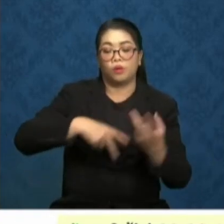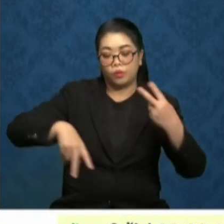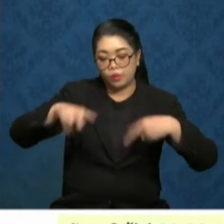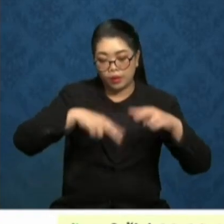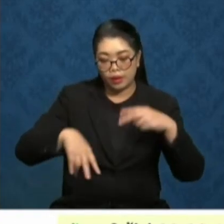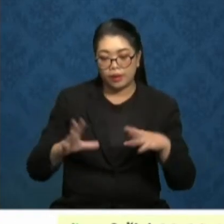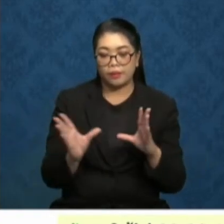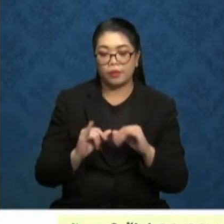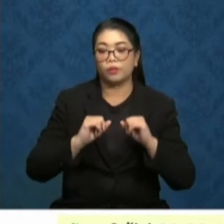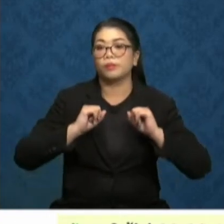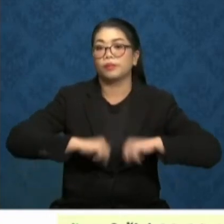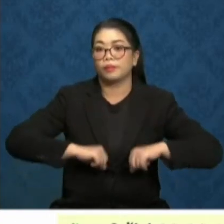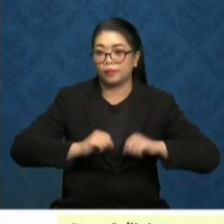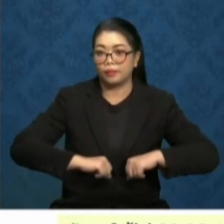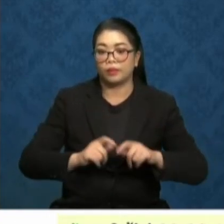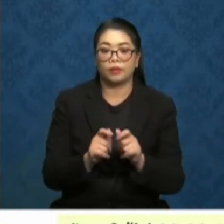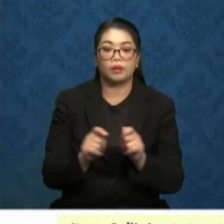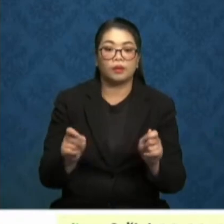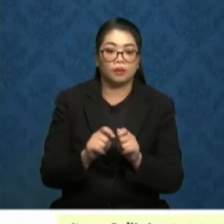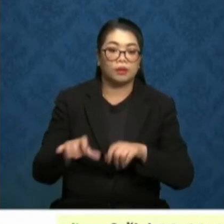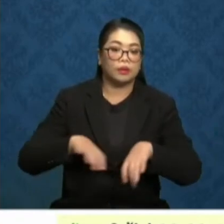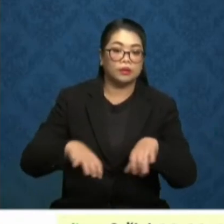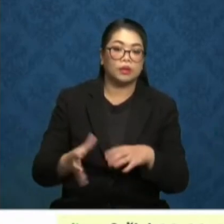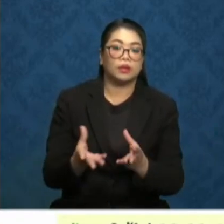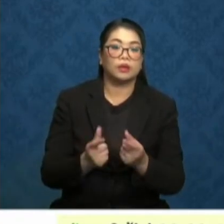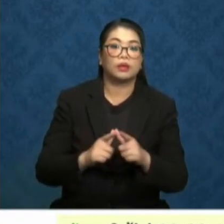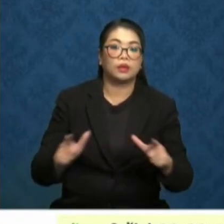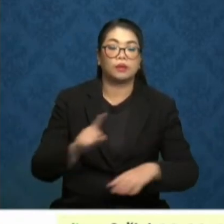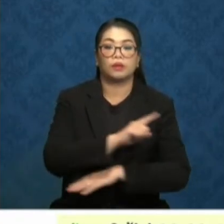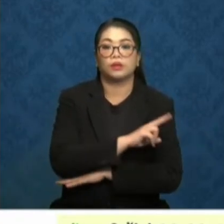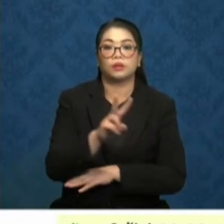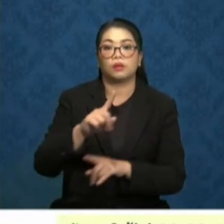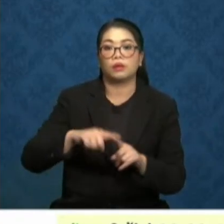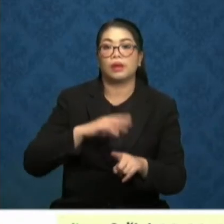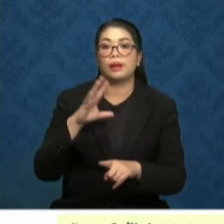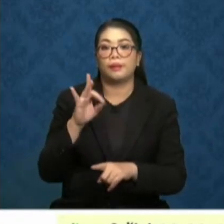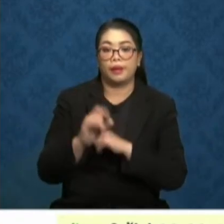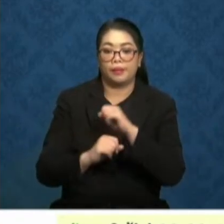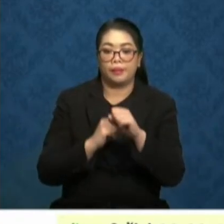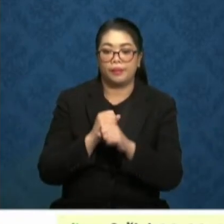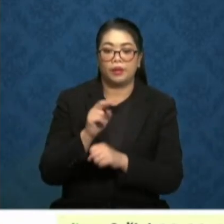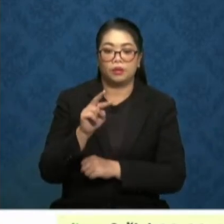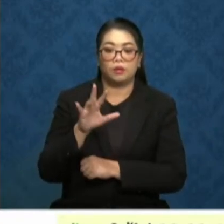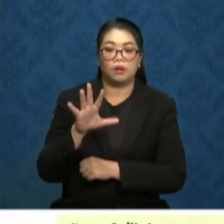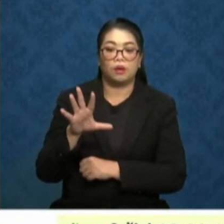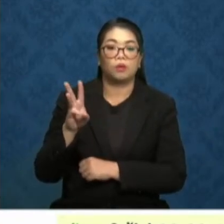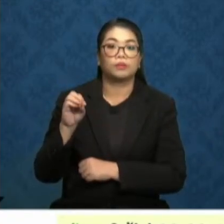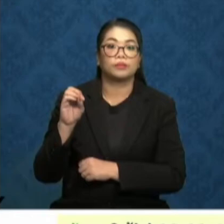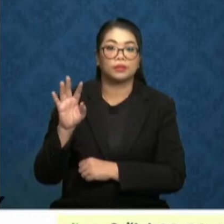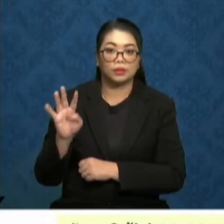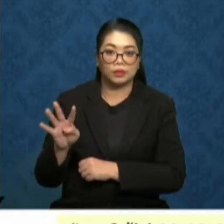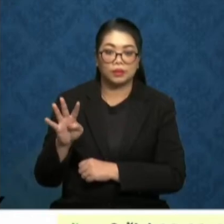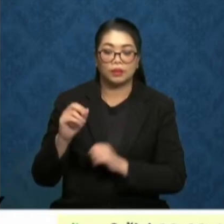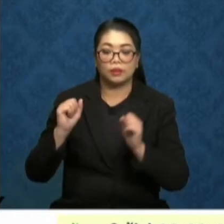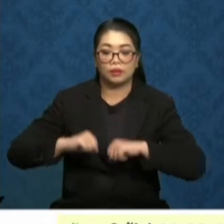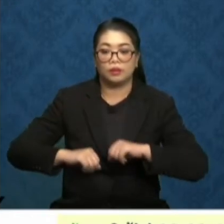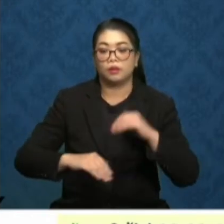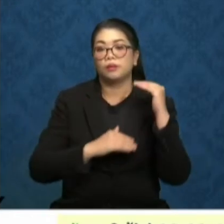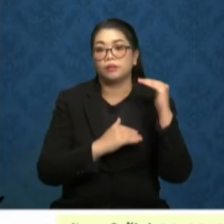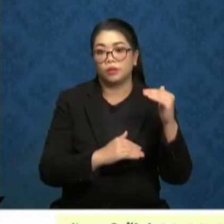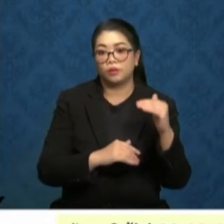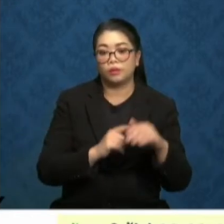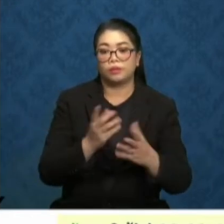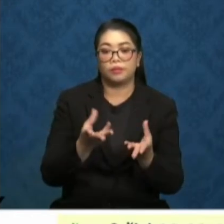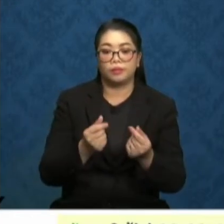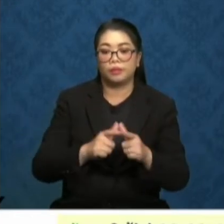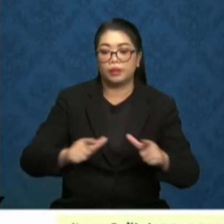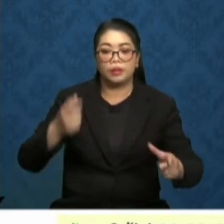ิที่ประชุมขณะอัุกรรมการจัดทดเมวที่ 2 สิงหา 2,564ได้กำหนดใหเป